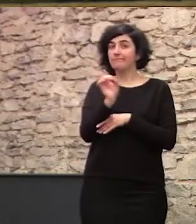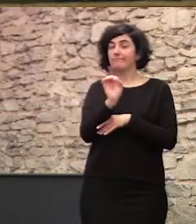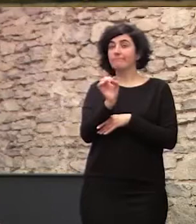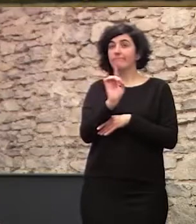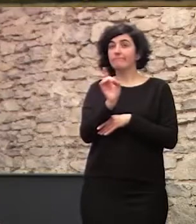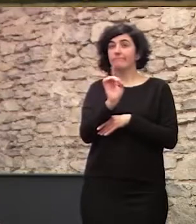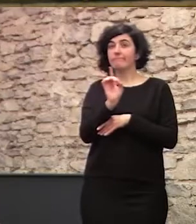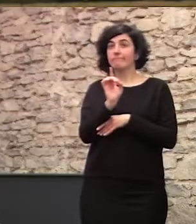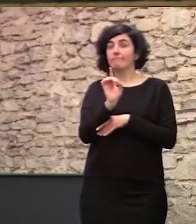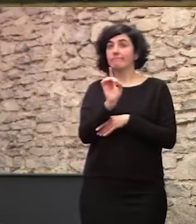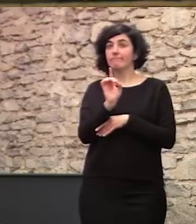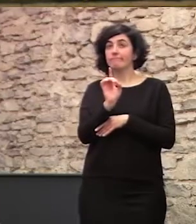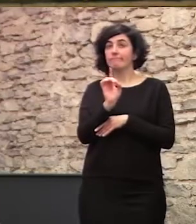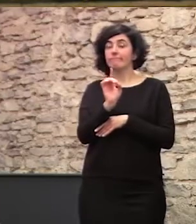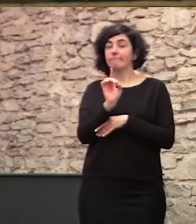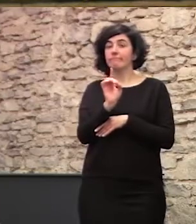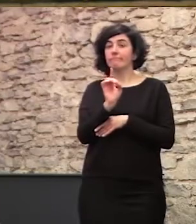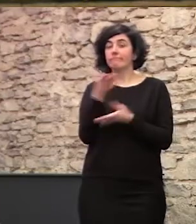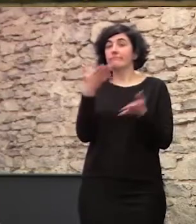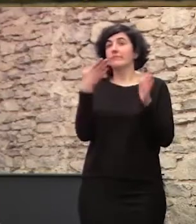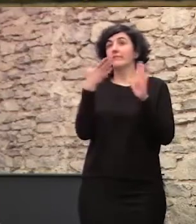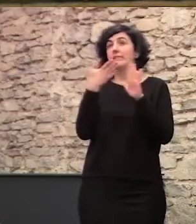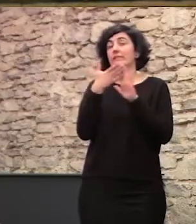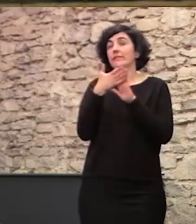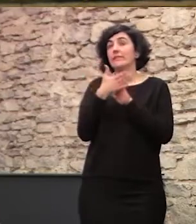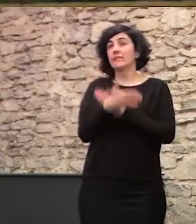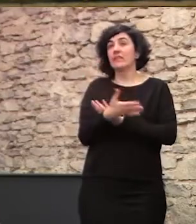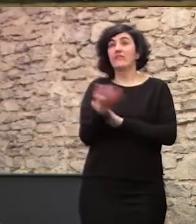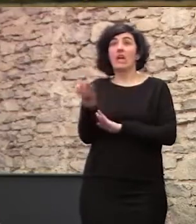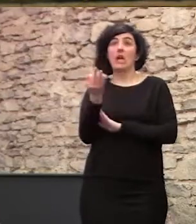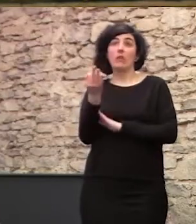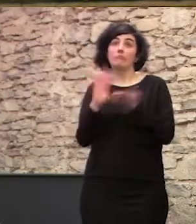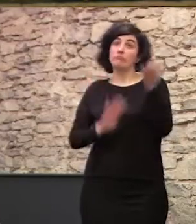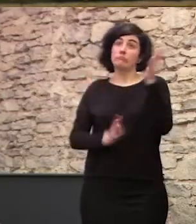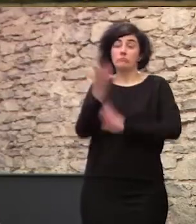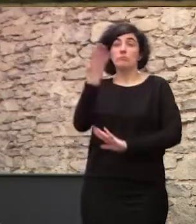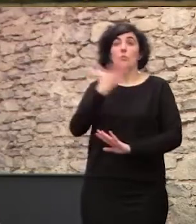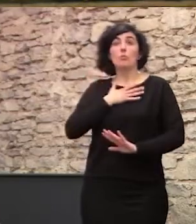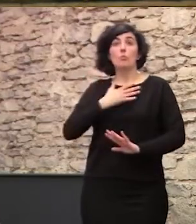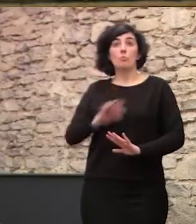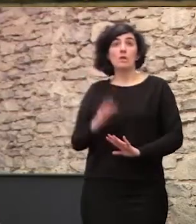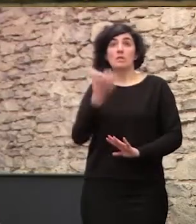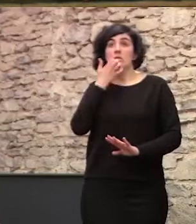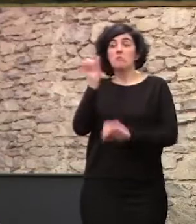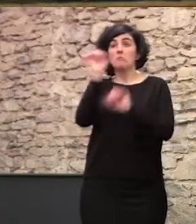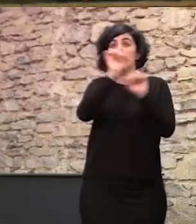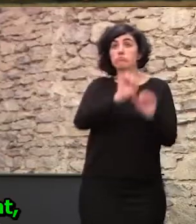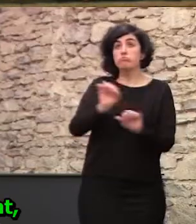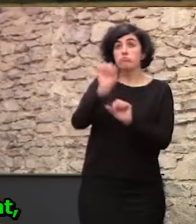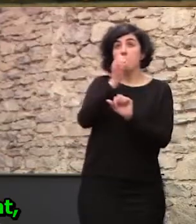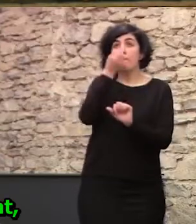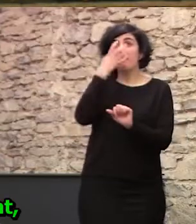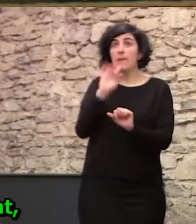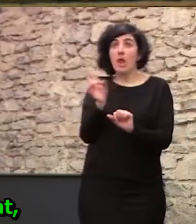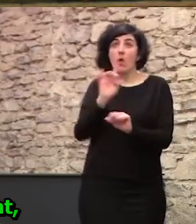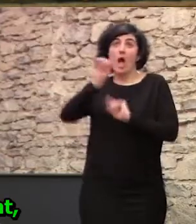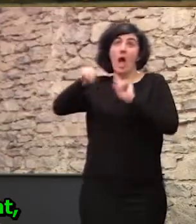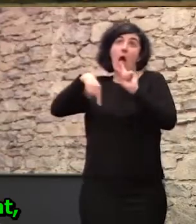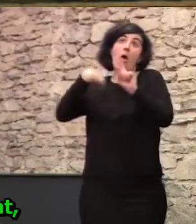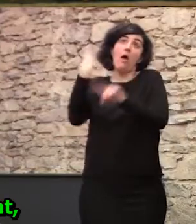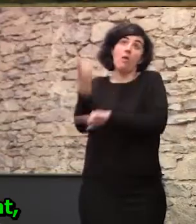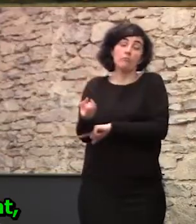zure azala, ba, gertadakioken gauza bat hori da, ez? Ez bauzu babestu behar zenuen moduan.